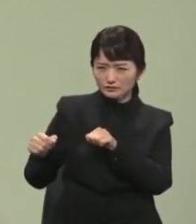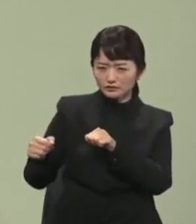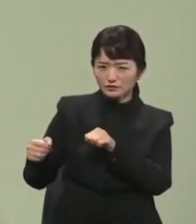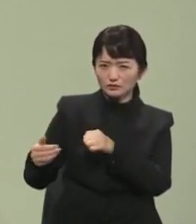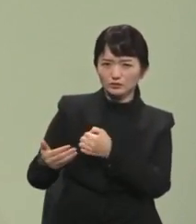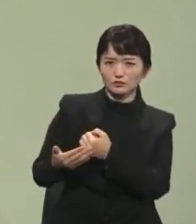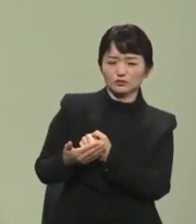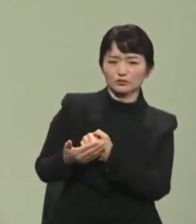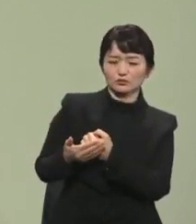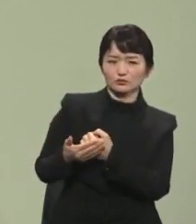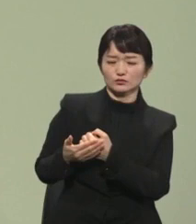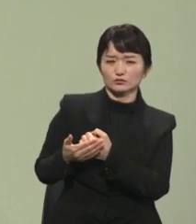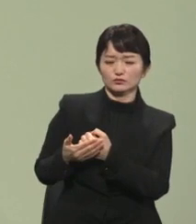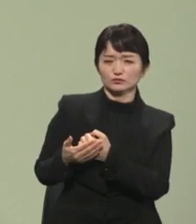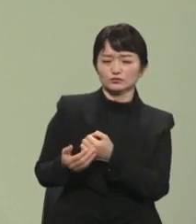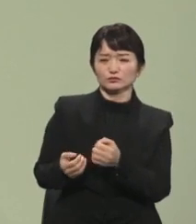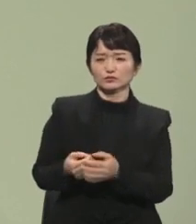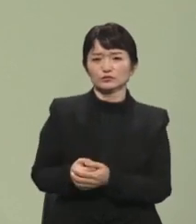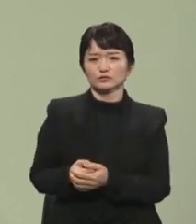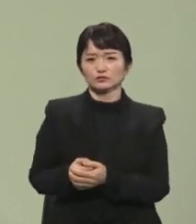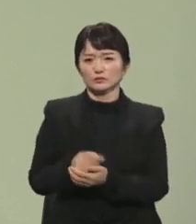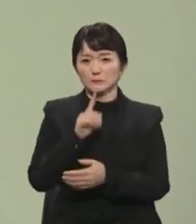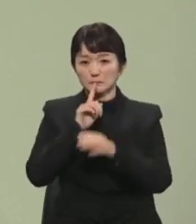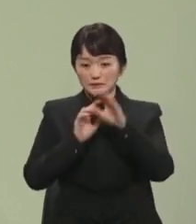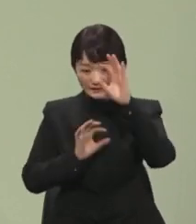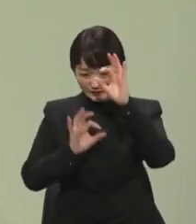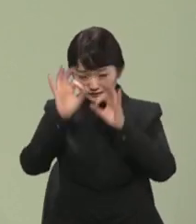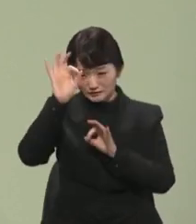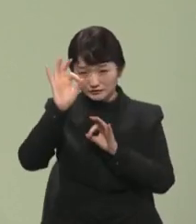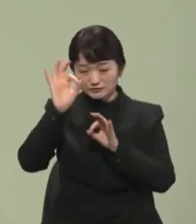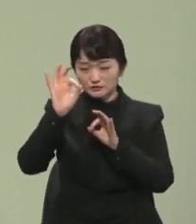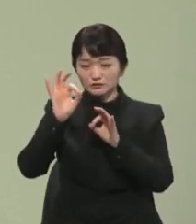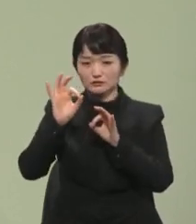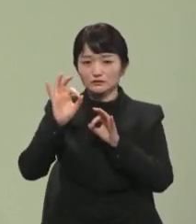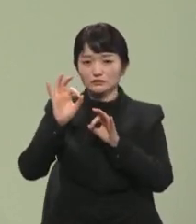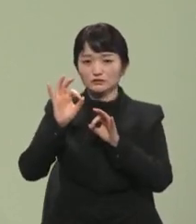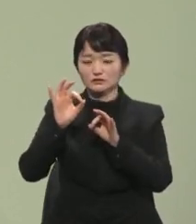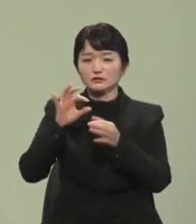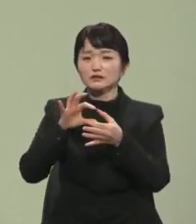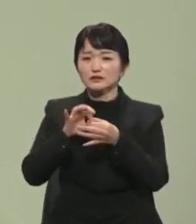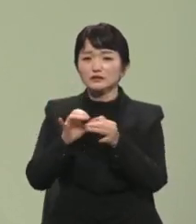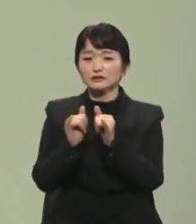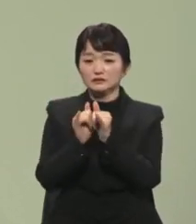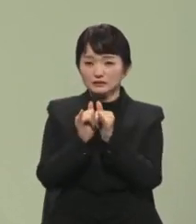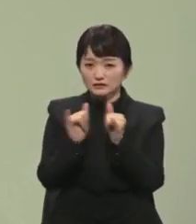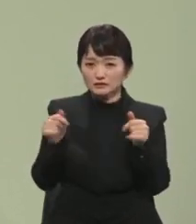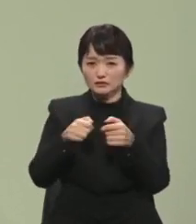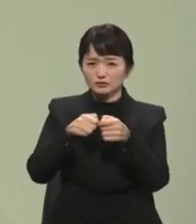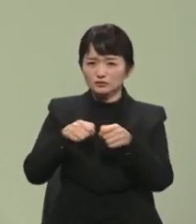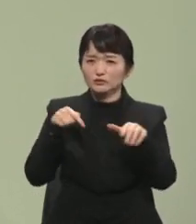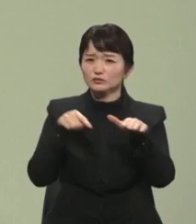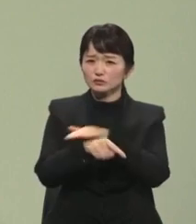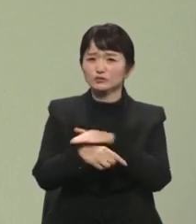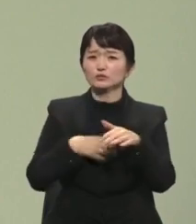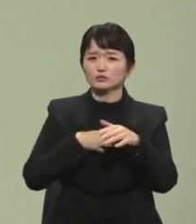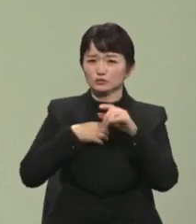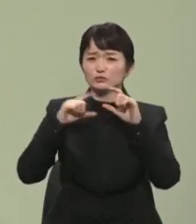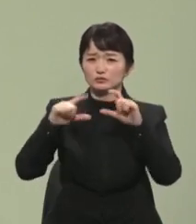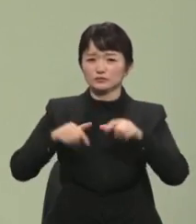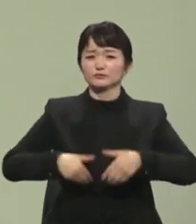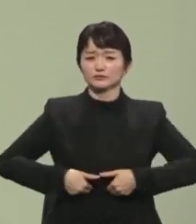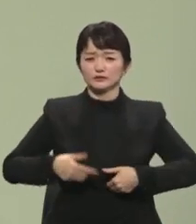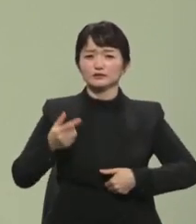그러다 말실수로 자꾸만 해서 당에 오히려 피해를 입히고 있는 인사들에 대해서 좀 구체적인 조치라 그가 아니면 경고가 좀 필요할 것